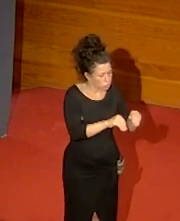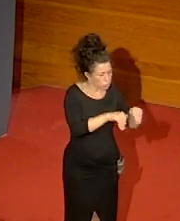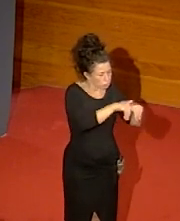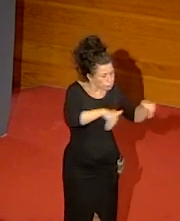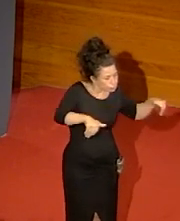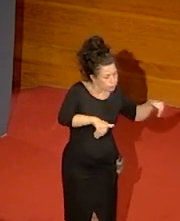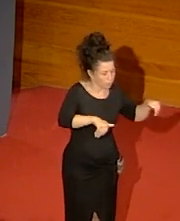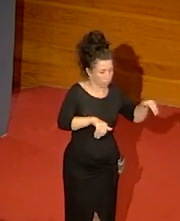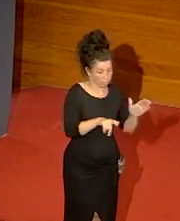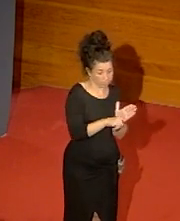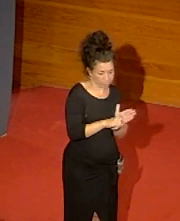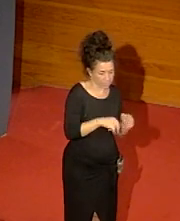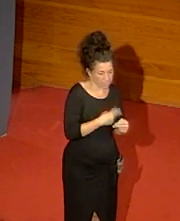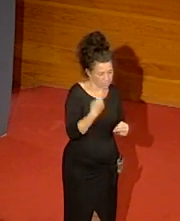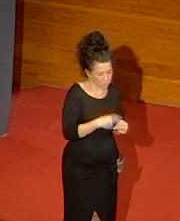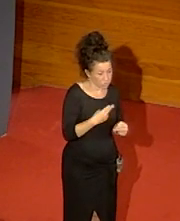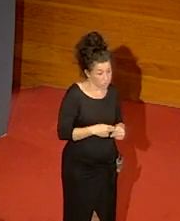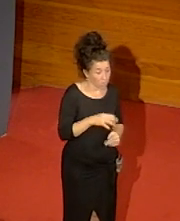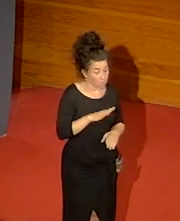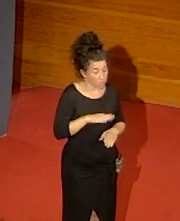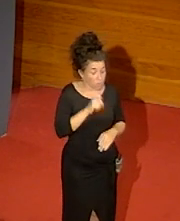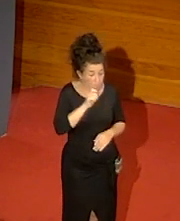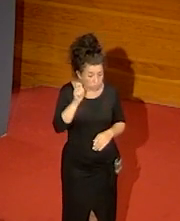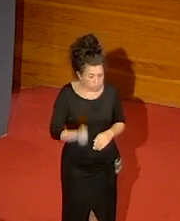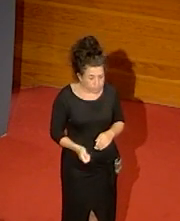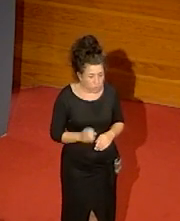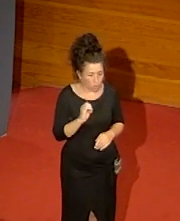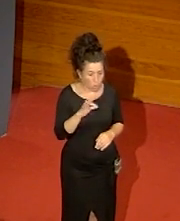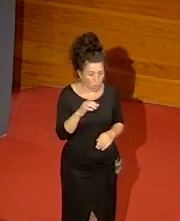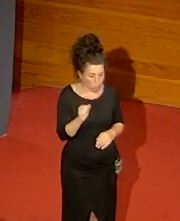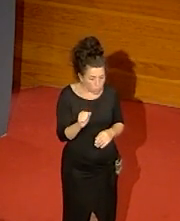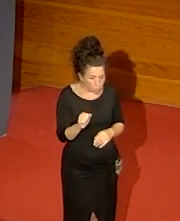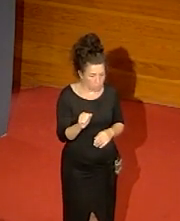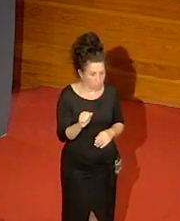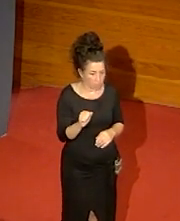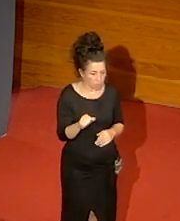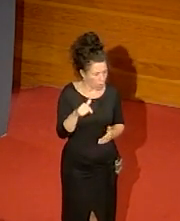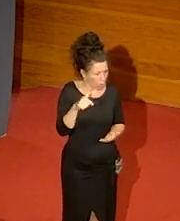muga ondoan. Ukrainako gerrak eta NATO-ren edapenak asko kezkatzen du.